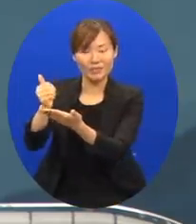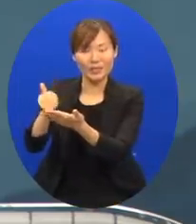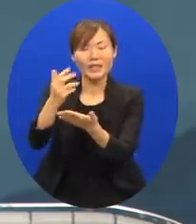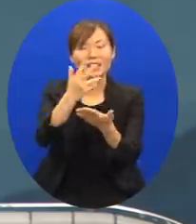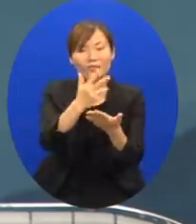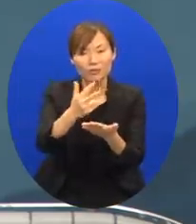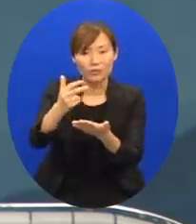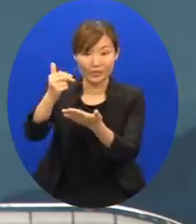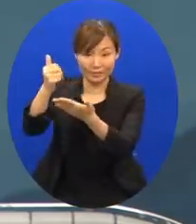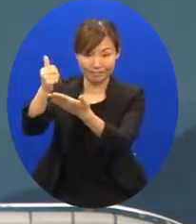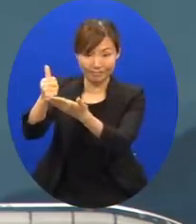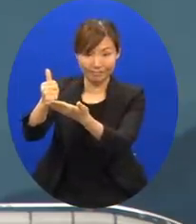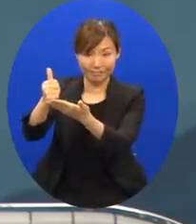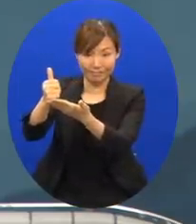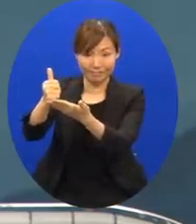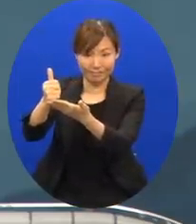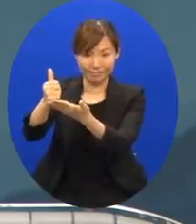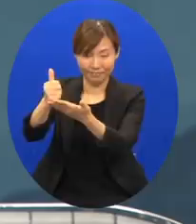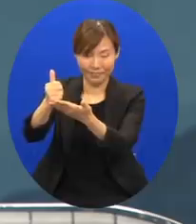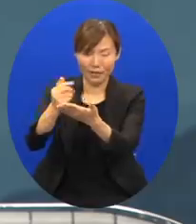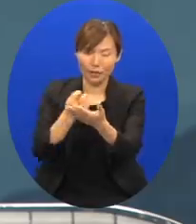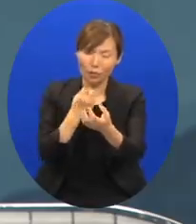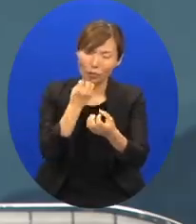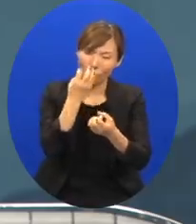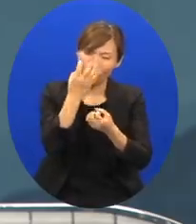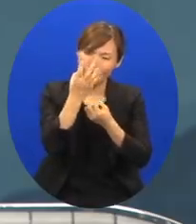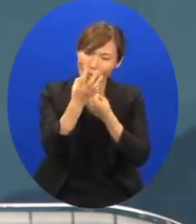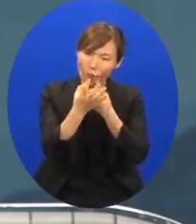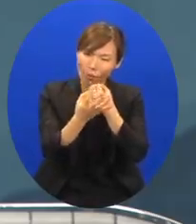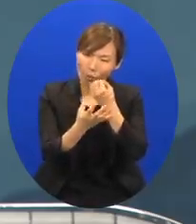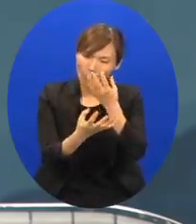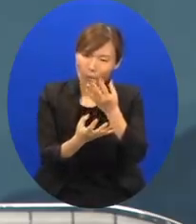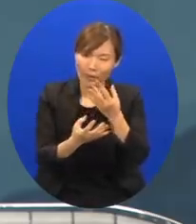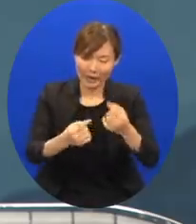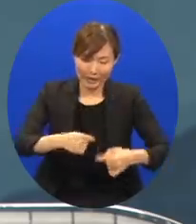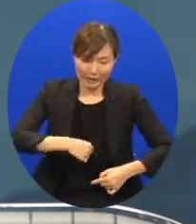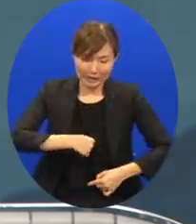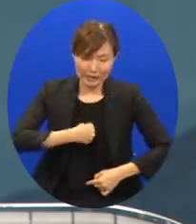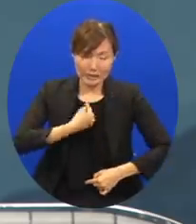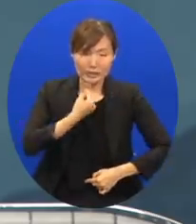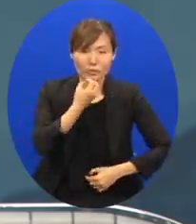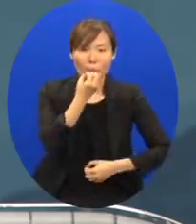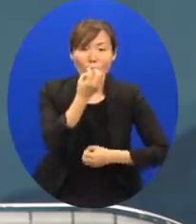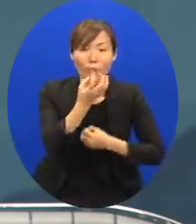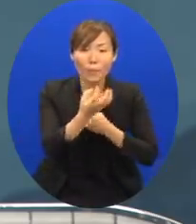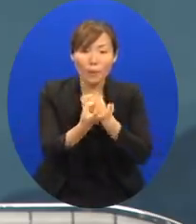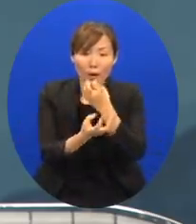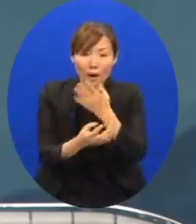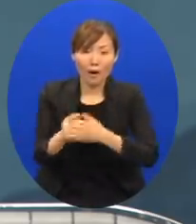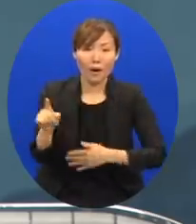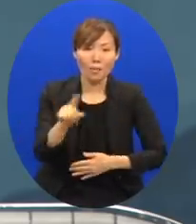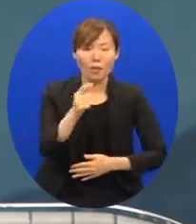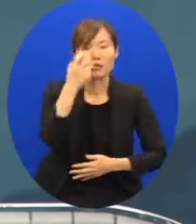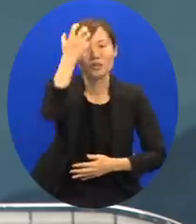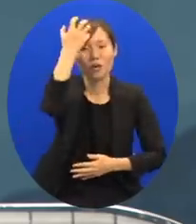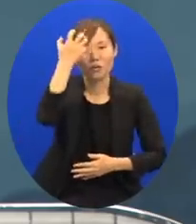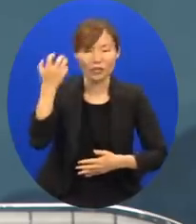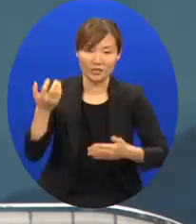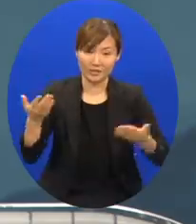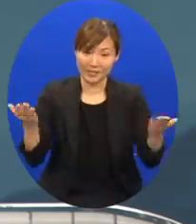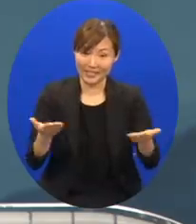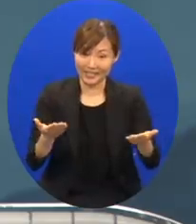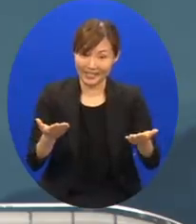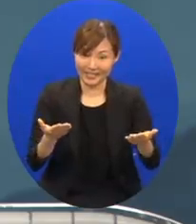시라 이 고백이 저절로 되어지는 사람 성령께서 하시는 것이 하나님이 아버지